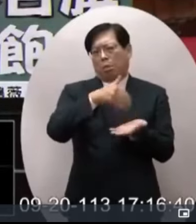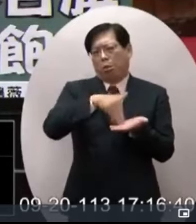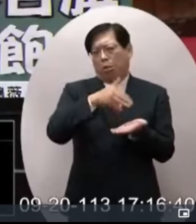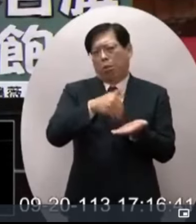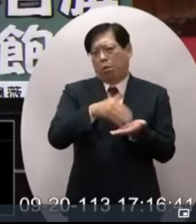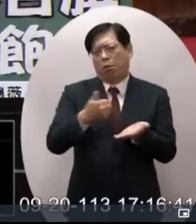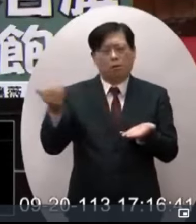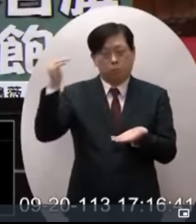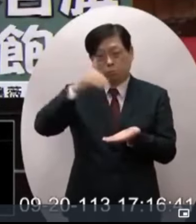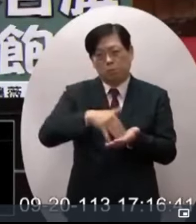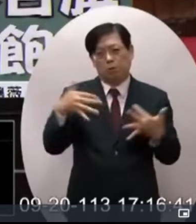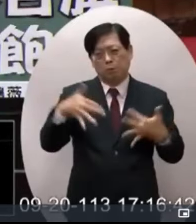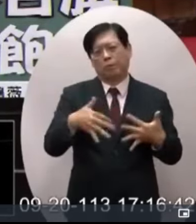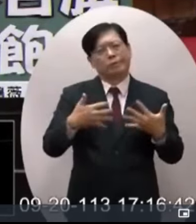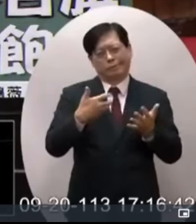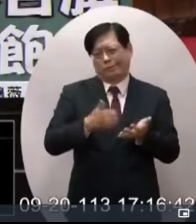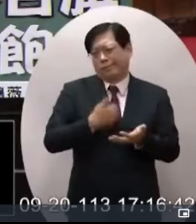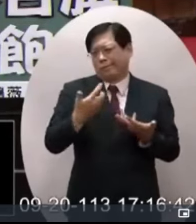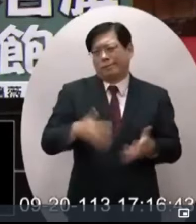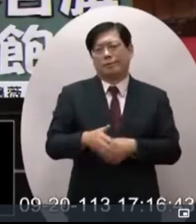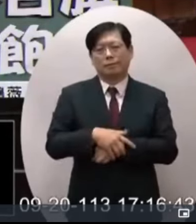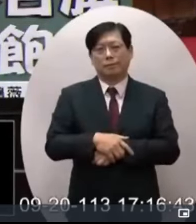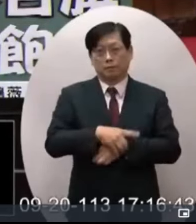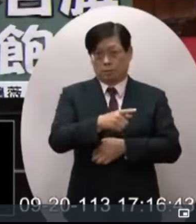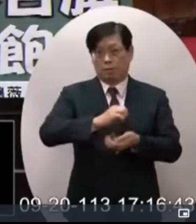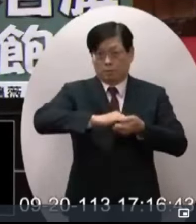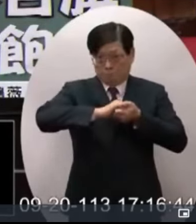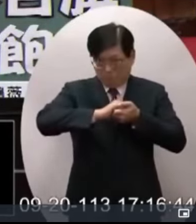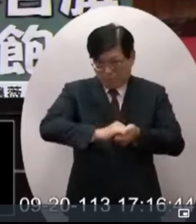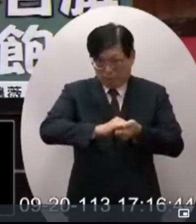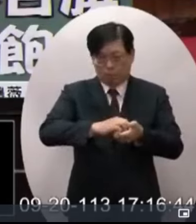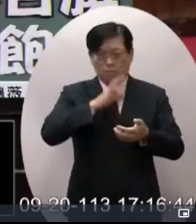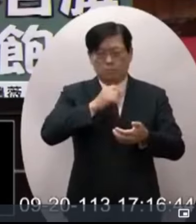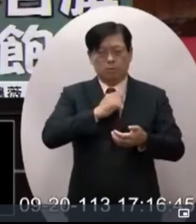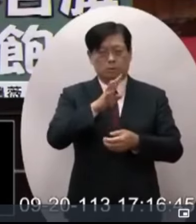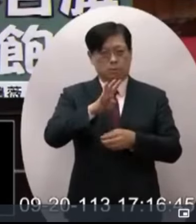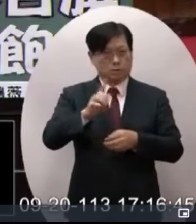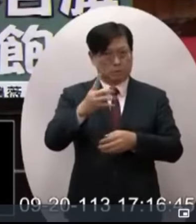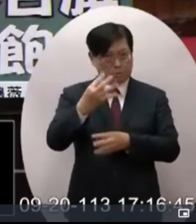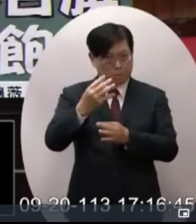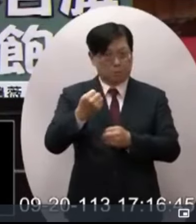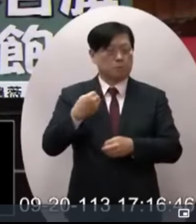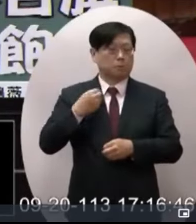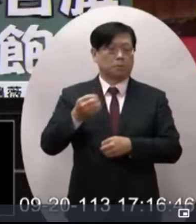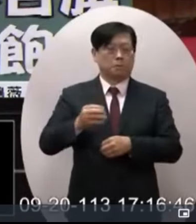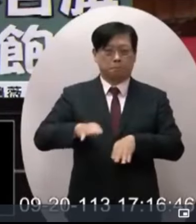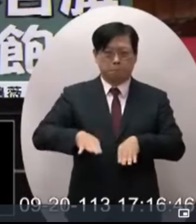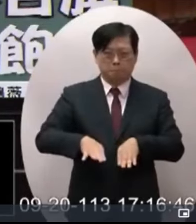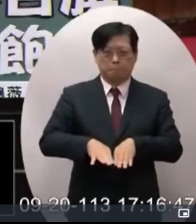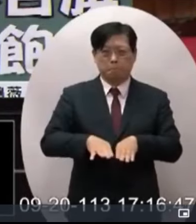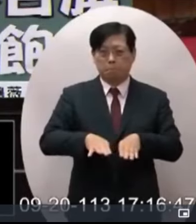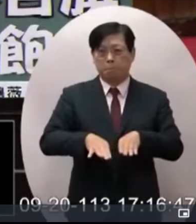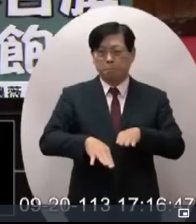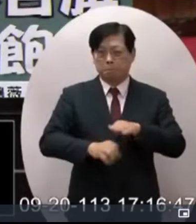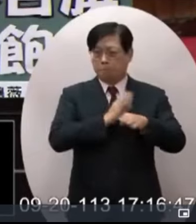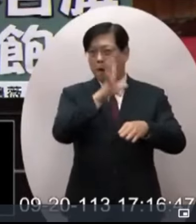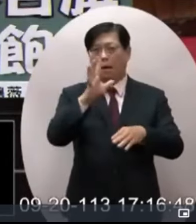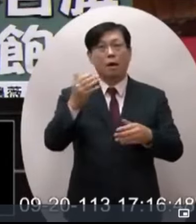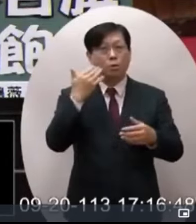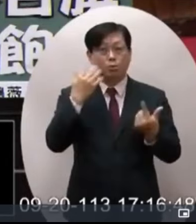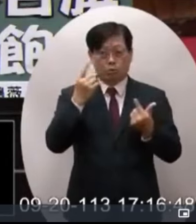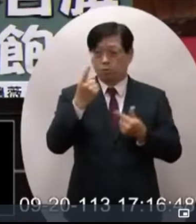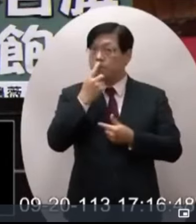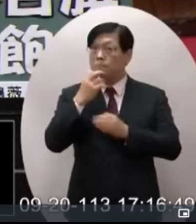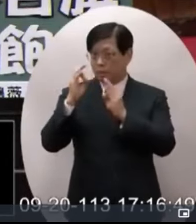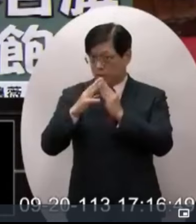后来果然那个问题一堆。你们应该定出一个日出条款，也就是说，今天当央行有一个这样